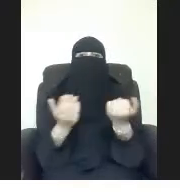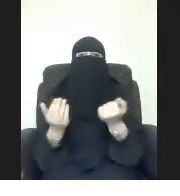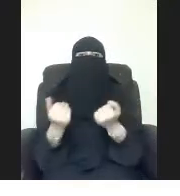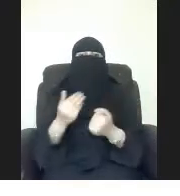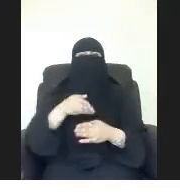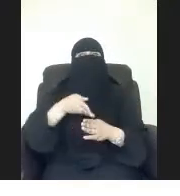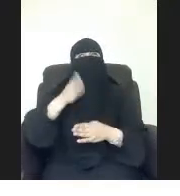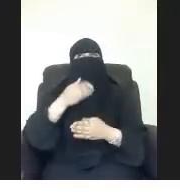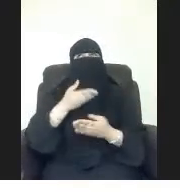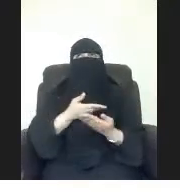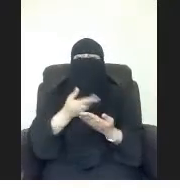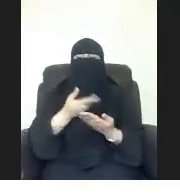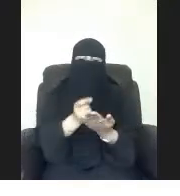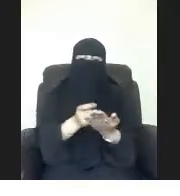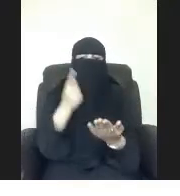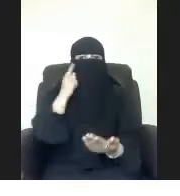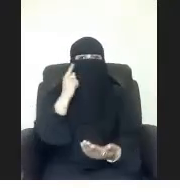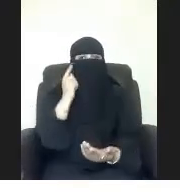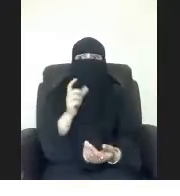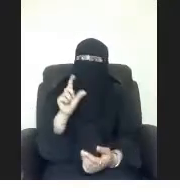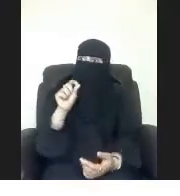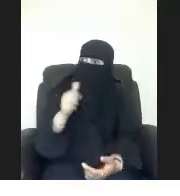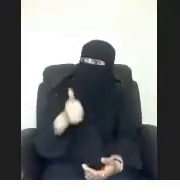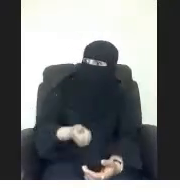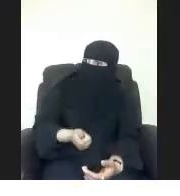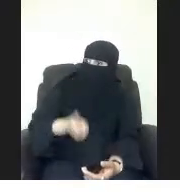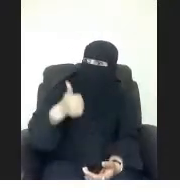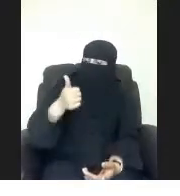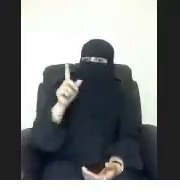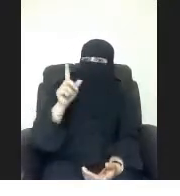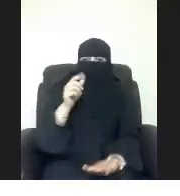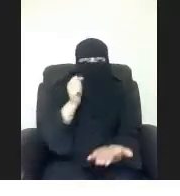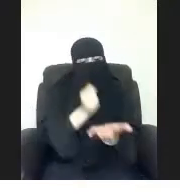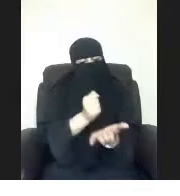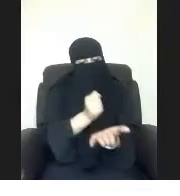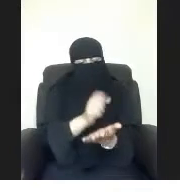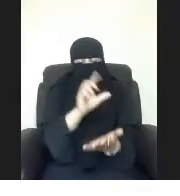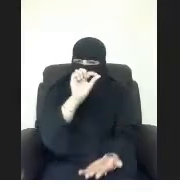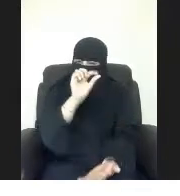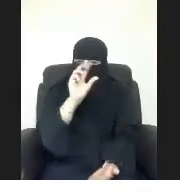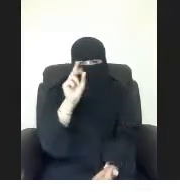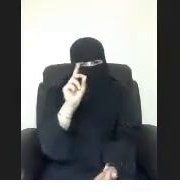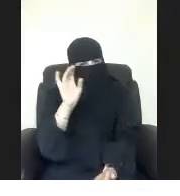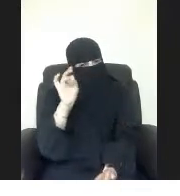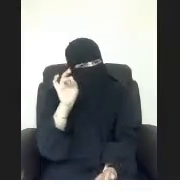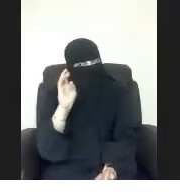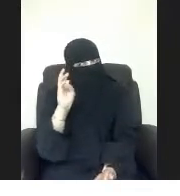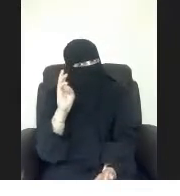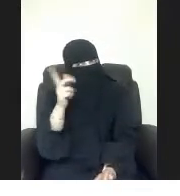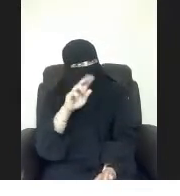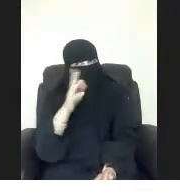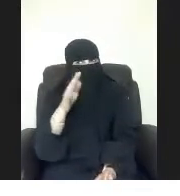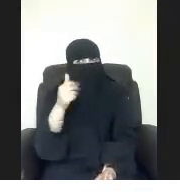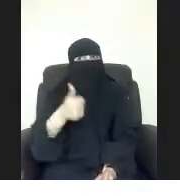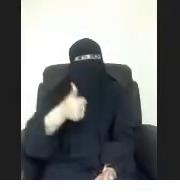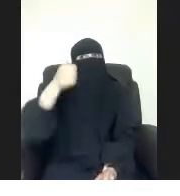وكذلك توفر ميزة اختيارية للتقييم التلقائي لمشاركات الطلاب